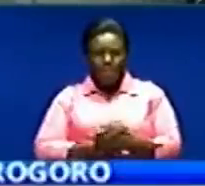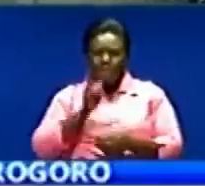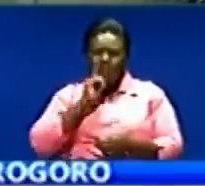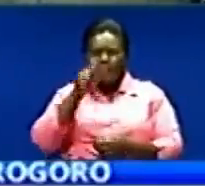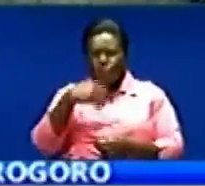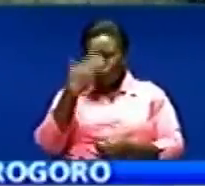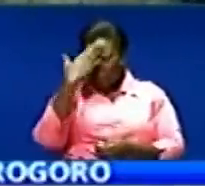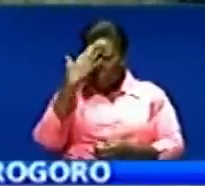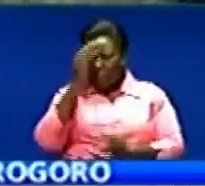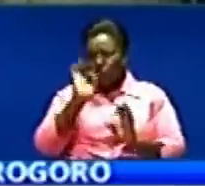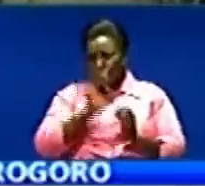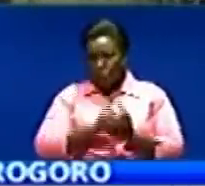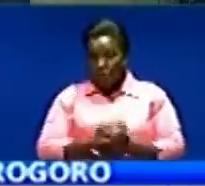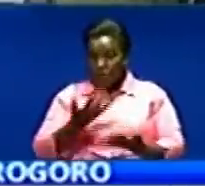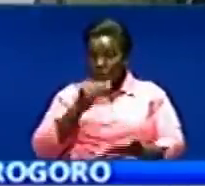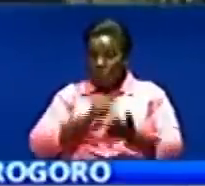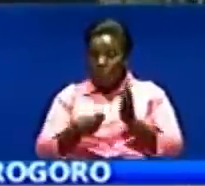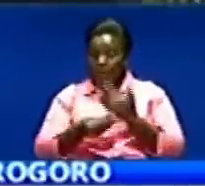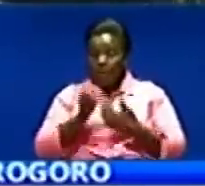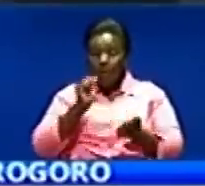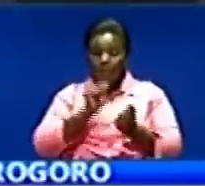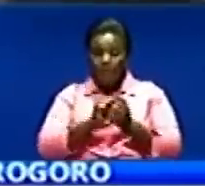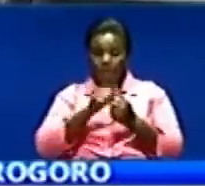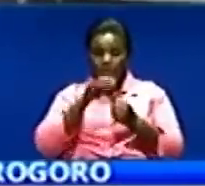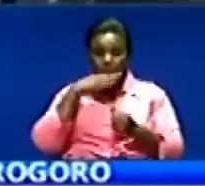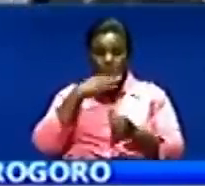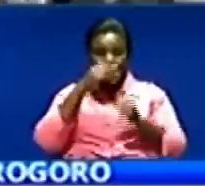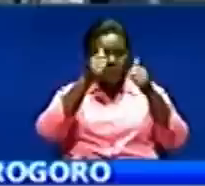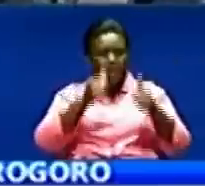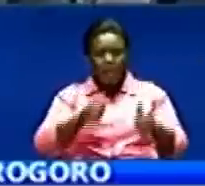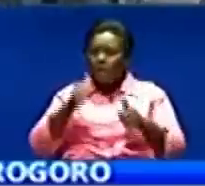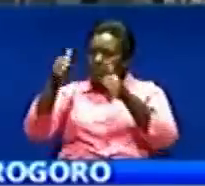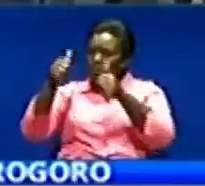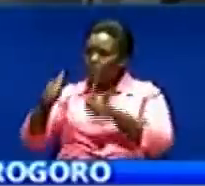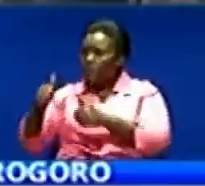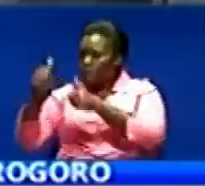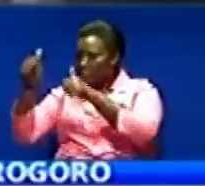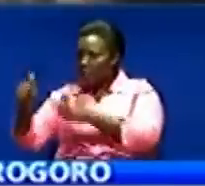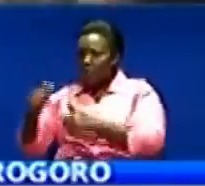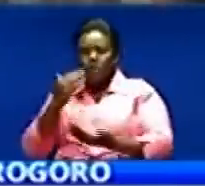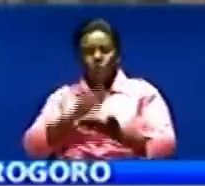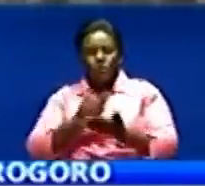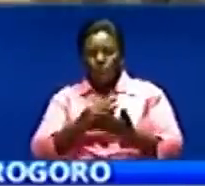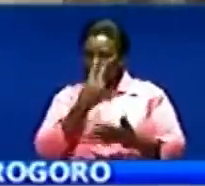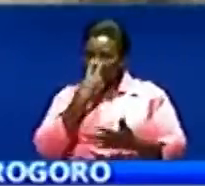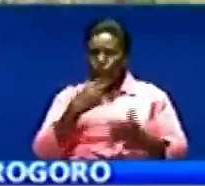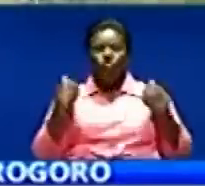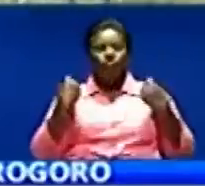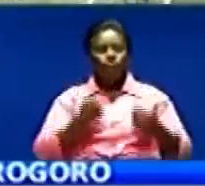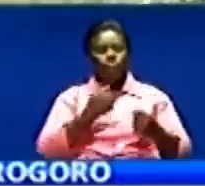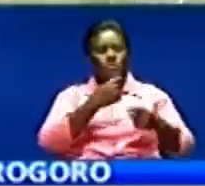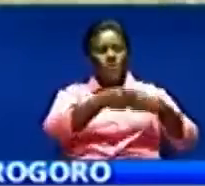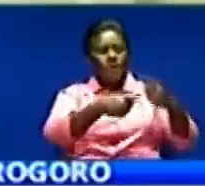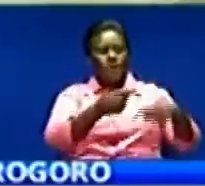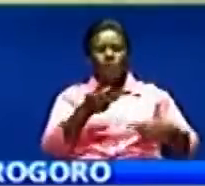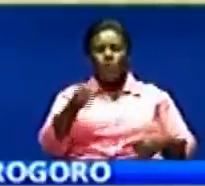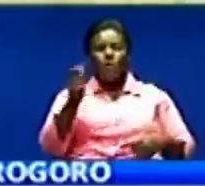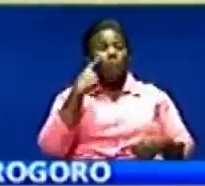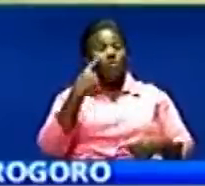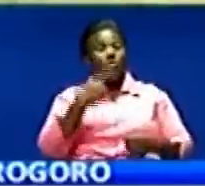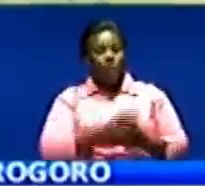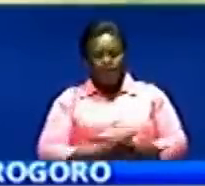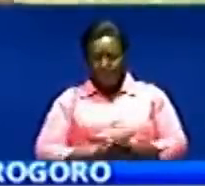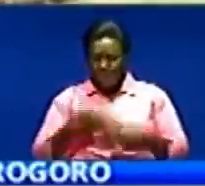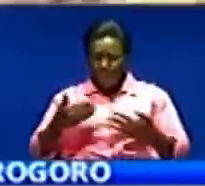alikuwa anatambua kuhusu vyombo vya habari vilivyoratibu. Na sasa naona juhudi zinaendelea kama inavyoonekana. Sasa hivi tumeanza